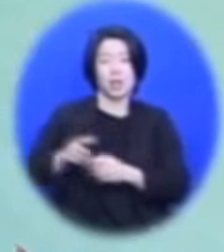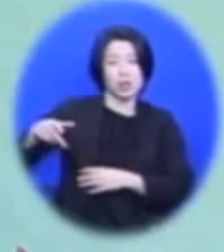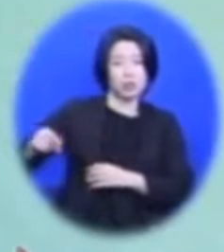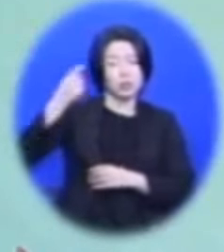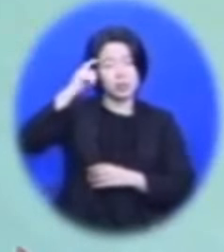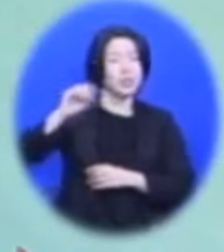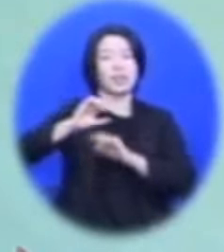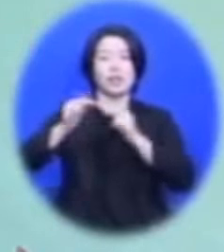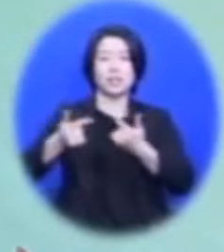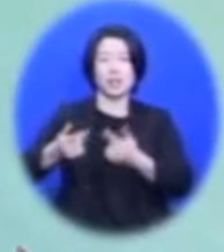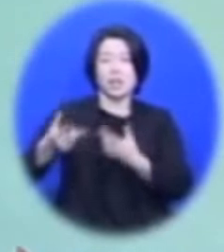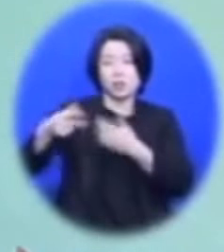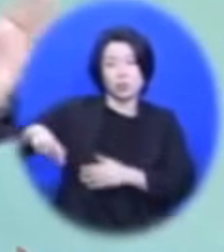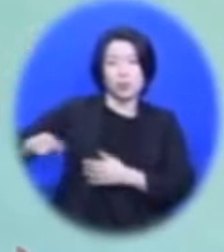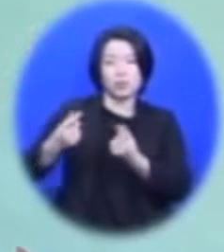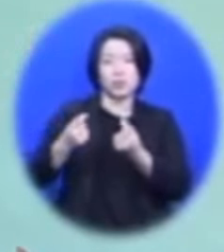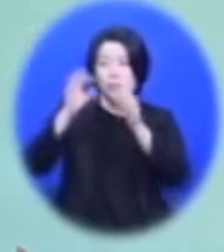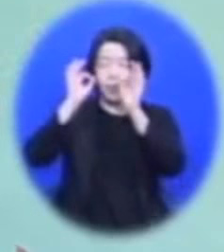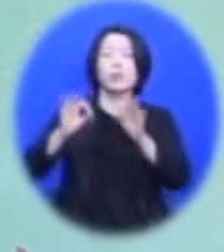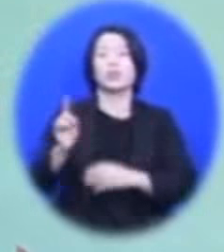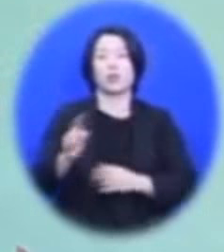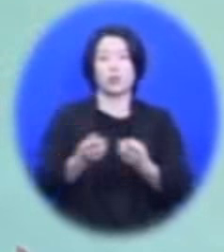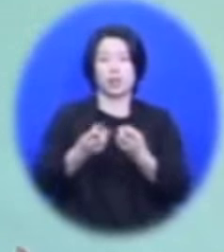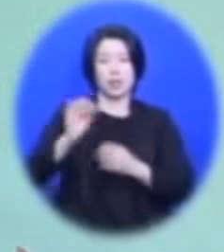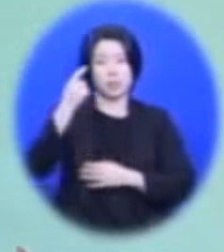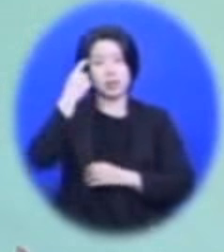여기라가 아니고 배설물처럼 그렇게 보이는데 어떻게 해요?